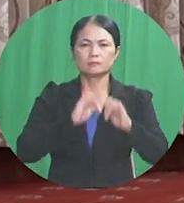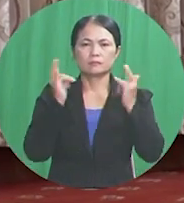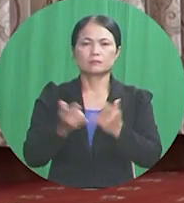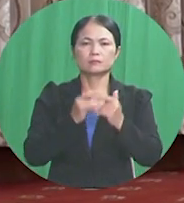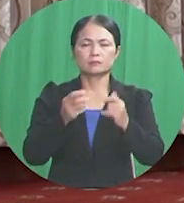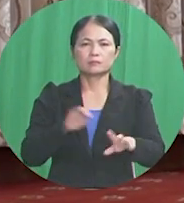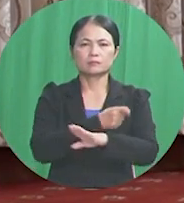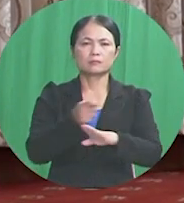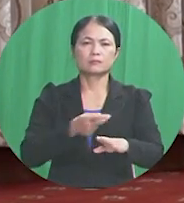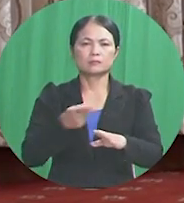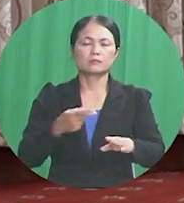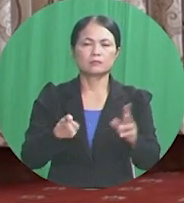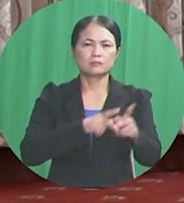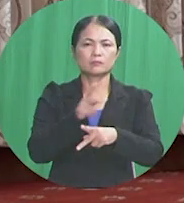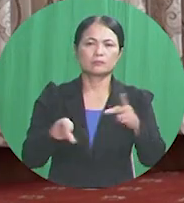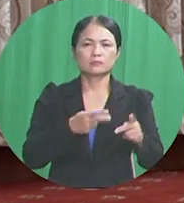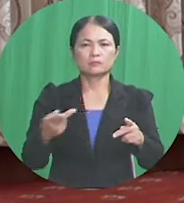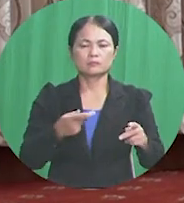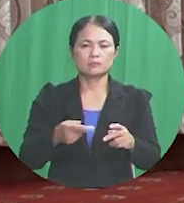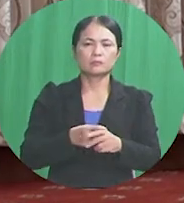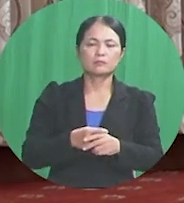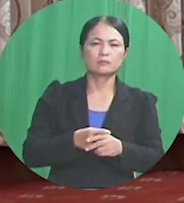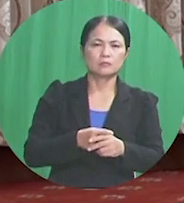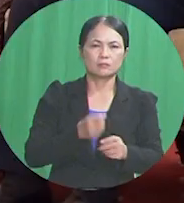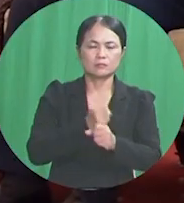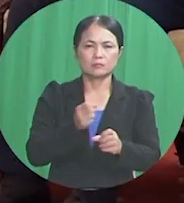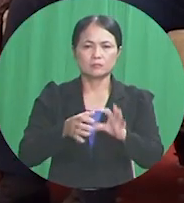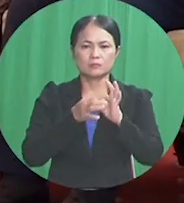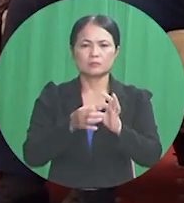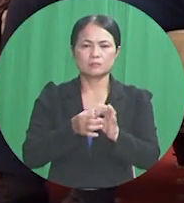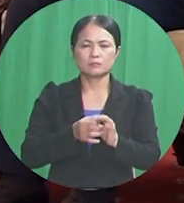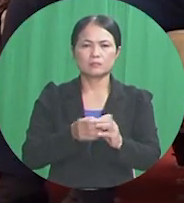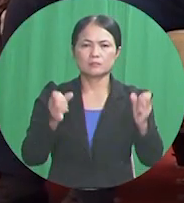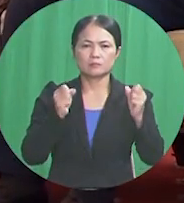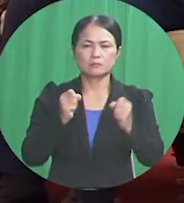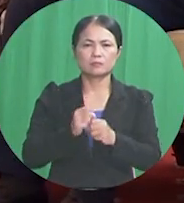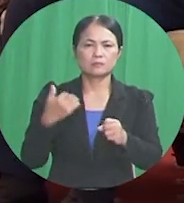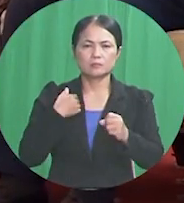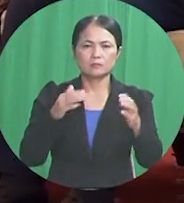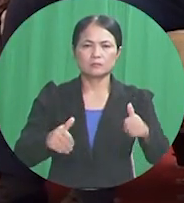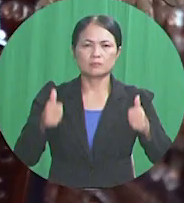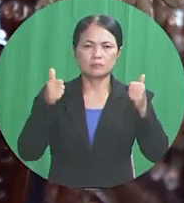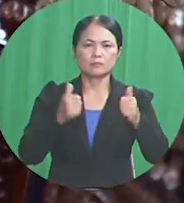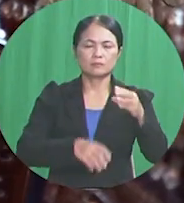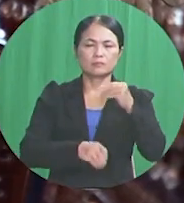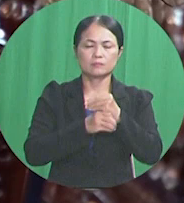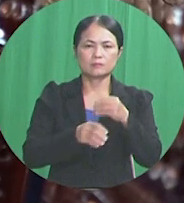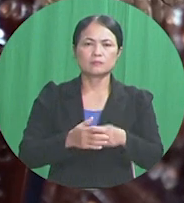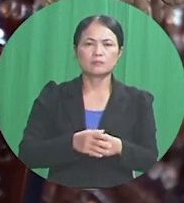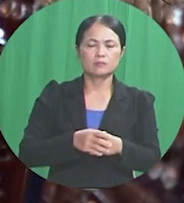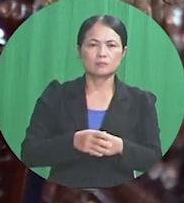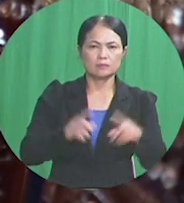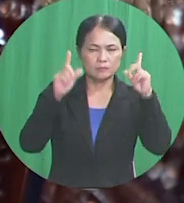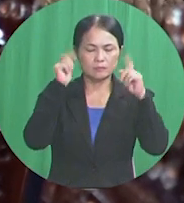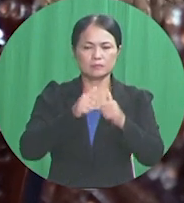ករដ្ឋនិងរដ្ឋប្រជាជននិងប្រជាជនធ្វើឲ្យទំនាក់ទំនងកាន់តែរឹងមាំនិងមានប្រសិទ្ធភាពបន្ថែមទៀត